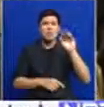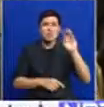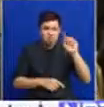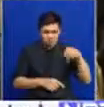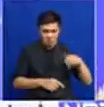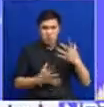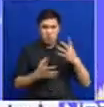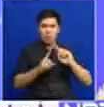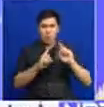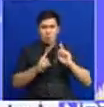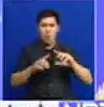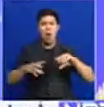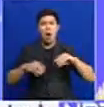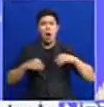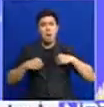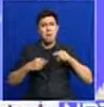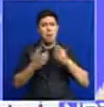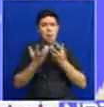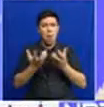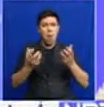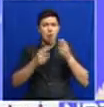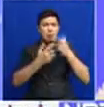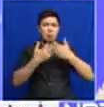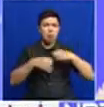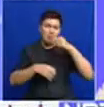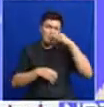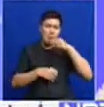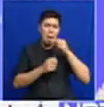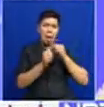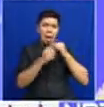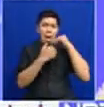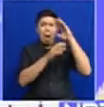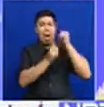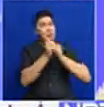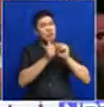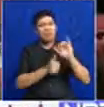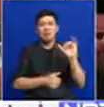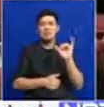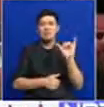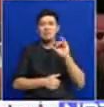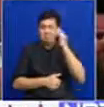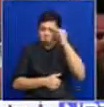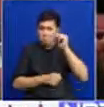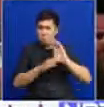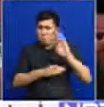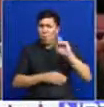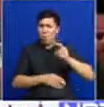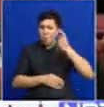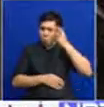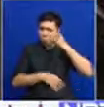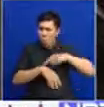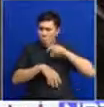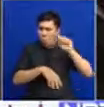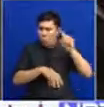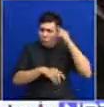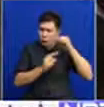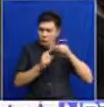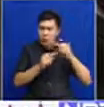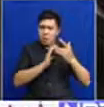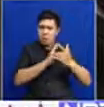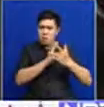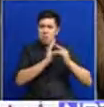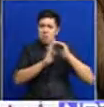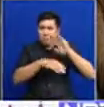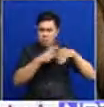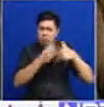ต่ก็ต้องยอมรับว่าสินค้าอุตสาหกรรมของไทยยังไม่สามารถที่จะแข่งขันได้ผู้ประกอบการจึงต้องเร่งพัฒนาเทคโนโลยีการ